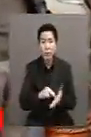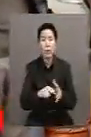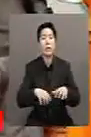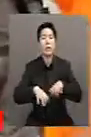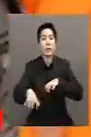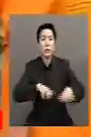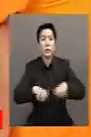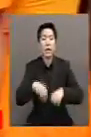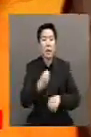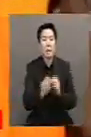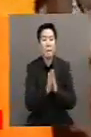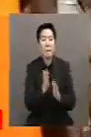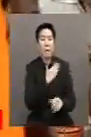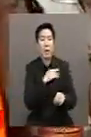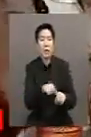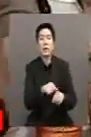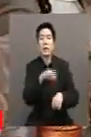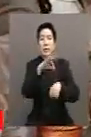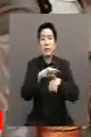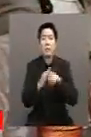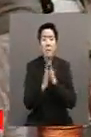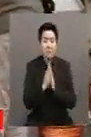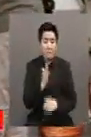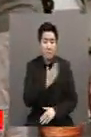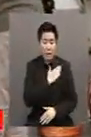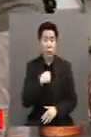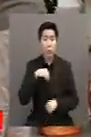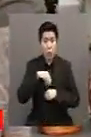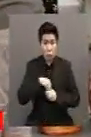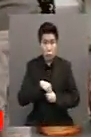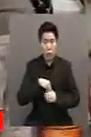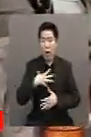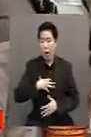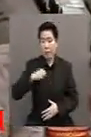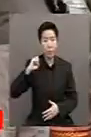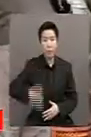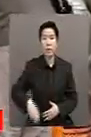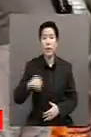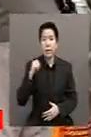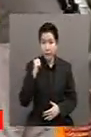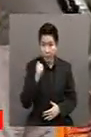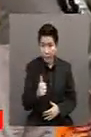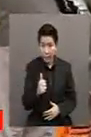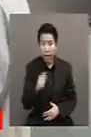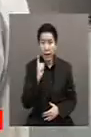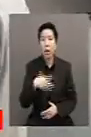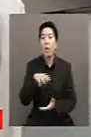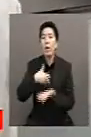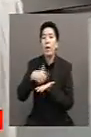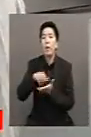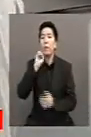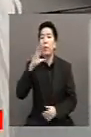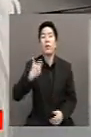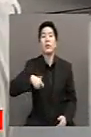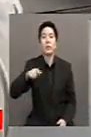การนะครับให้พระภิกษุรูปนั้นสละสมณเพศเสียได้และรายงานให้ศาลทราบถึงการสละสมณเพศนั้นนะครับอันนี้ก็เป็น